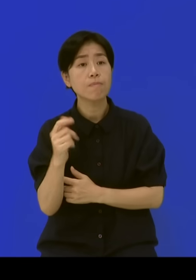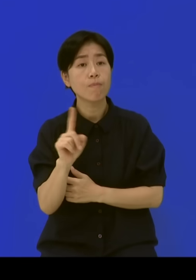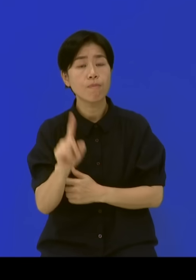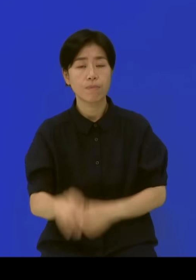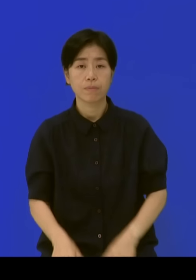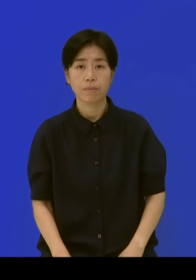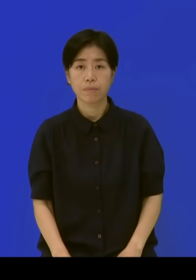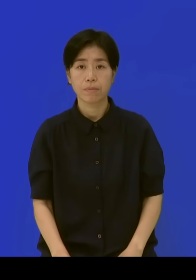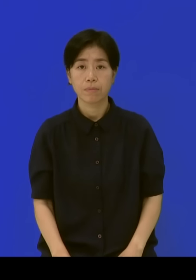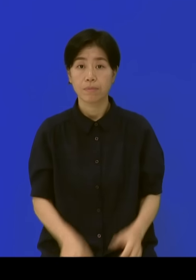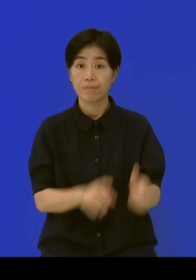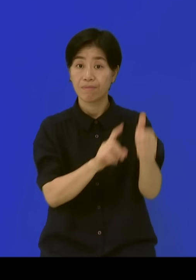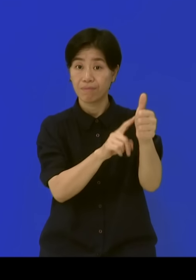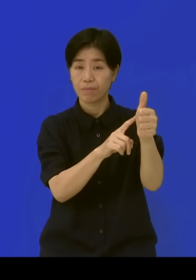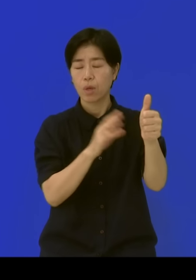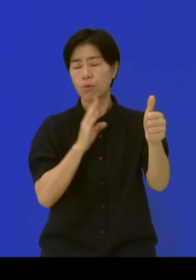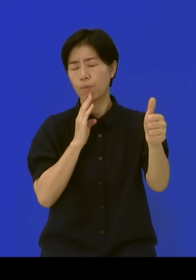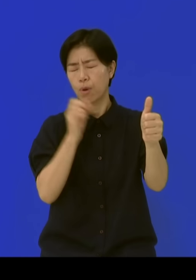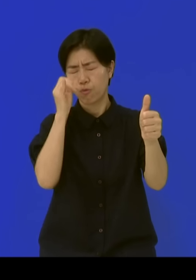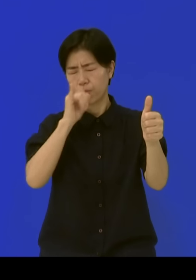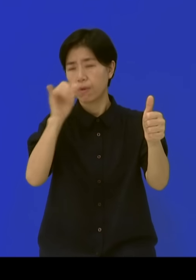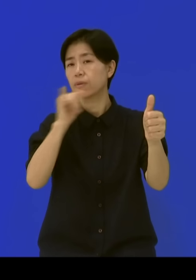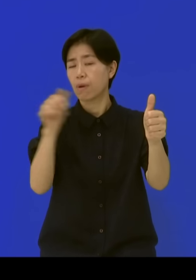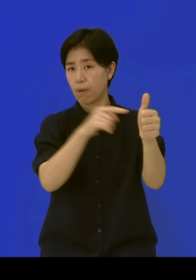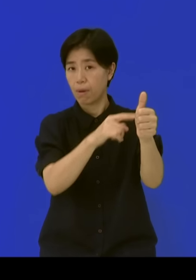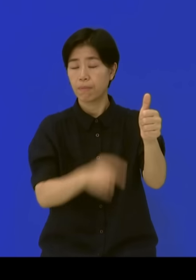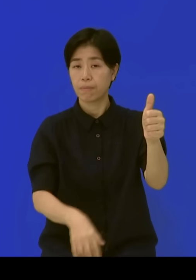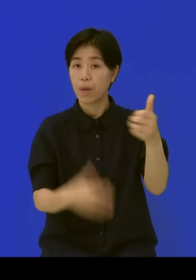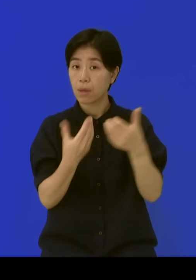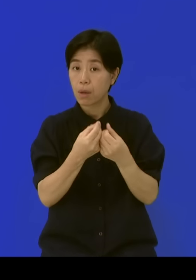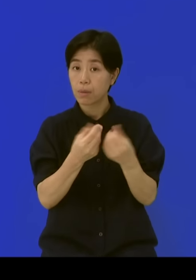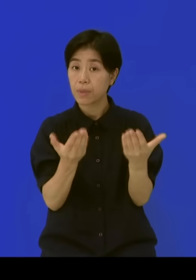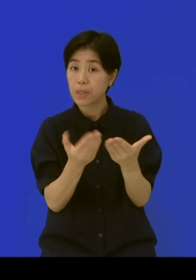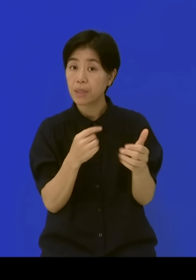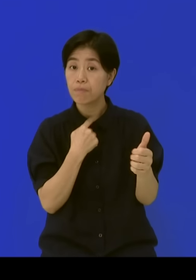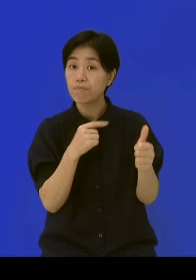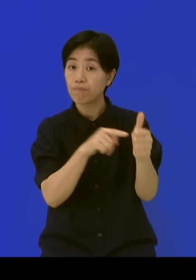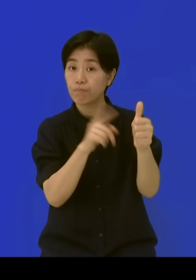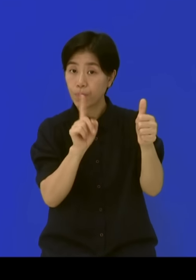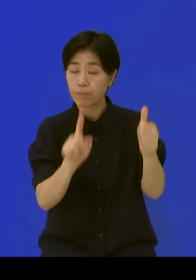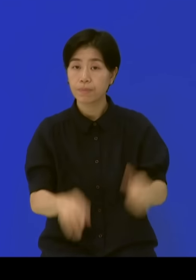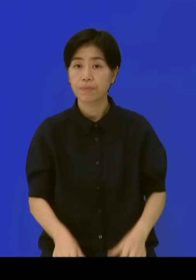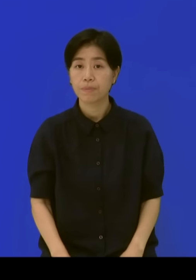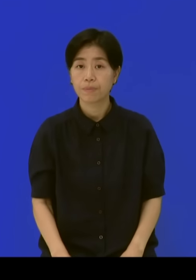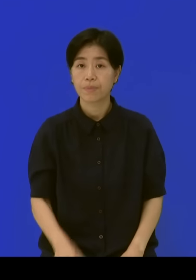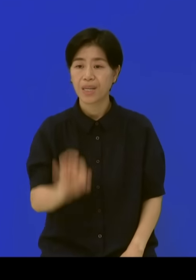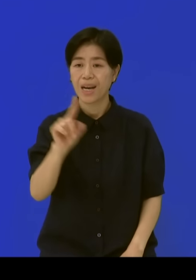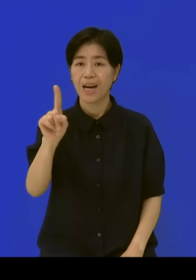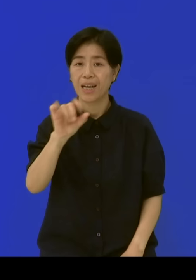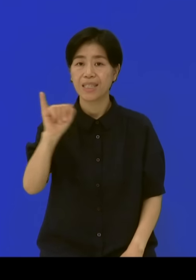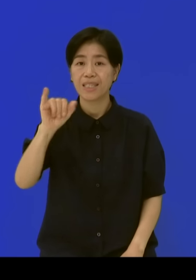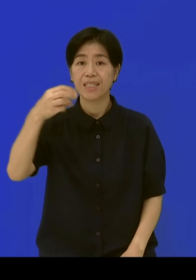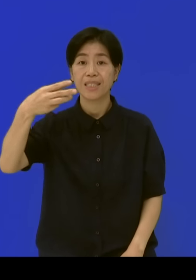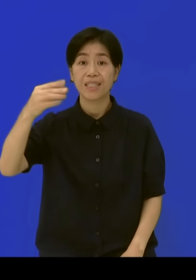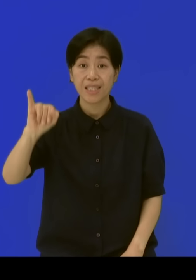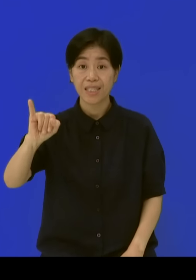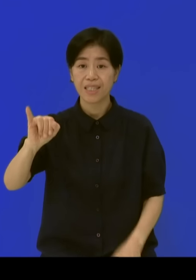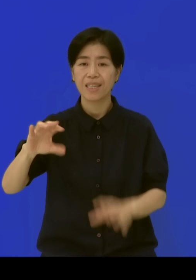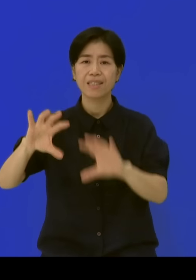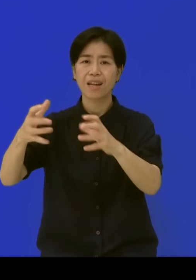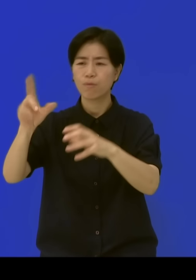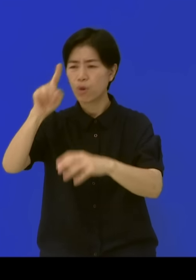분이 저랑은 비교할 수 없는 스케일로 예를 들면 그 IP란 나라의 결핵을